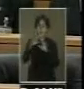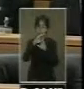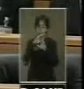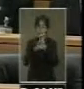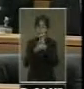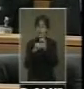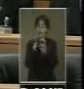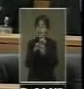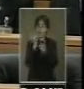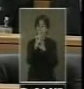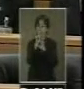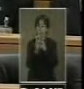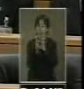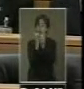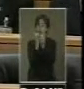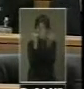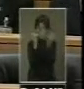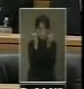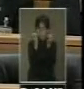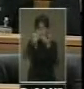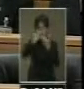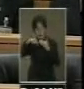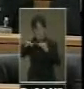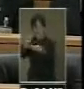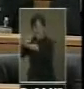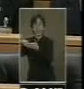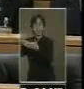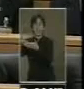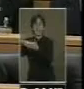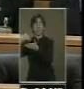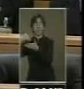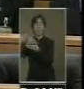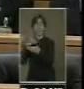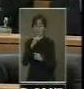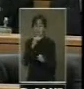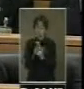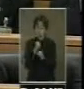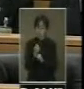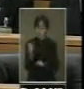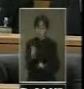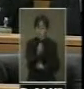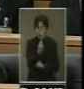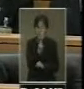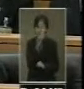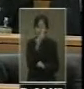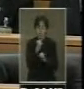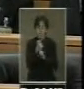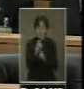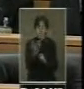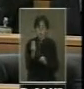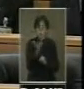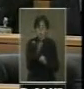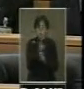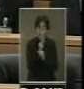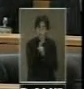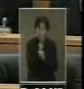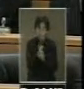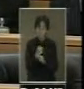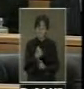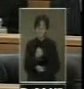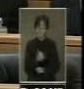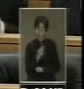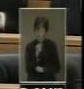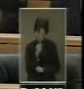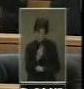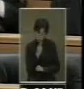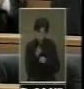ำรัฐธรรมนูญกลับสู่การเลือกตั้งผมก็บอกว่าถ้าเขาทำเร็วที่สุดตามนั้นเนี่ยเราก็จะติดต